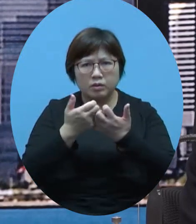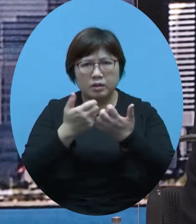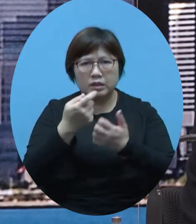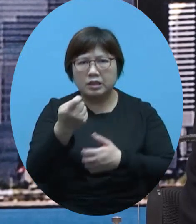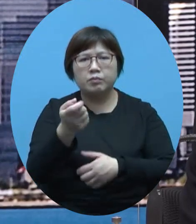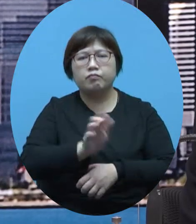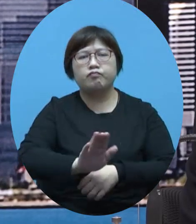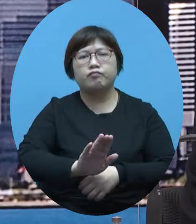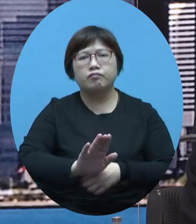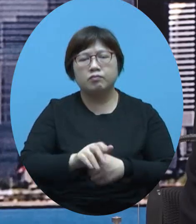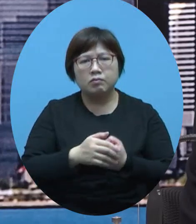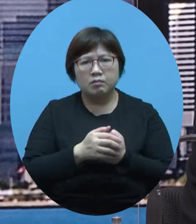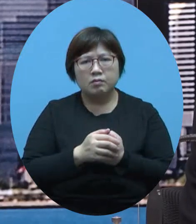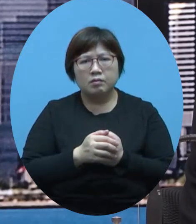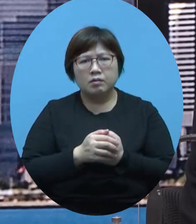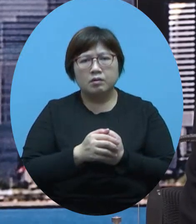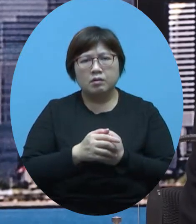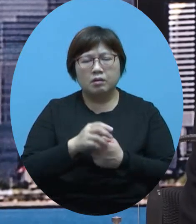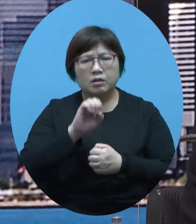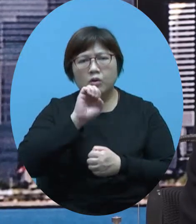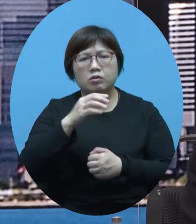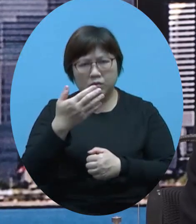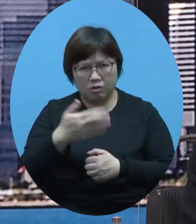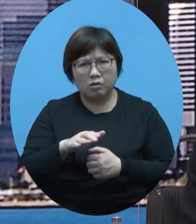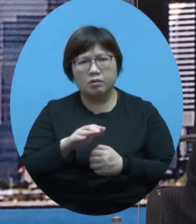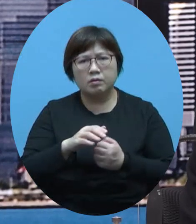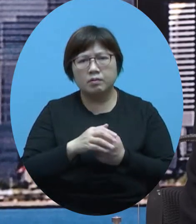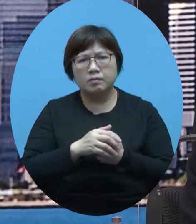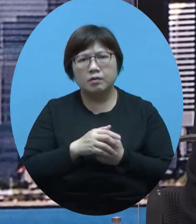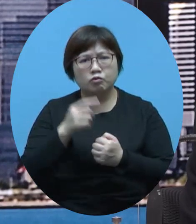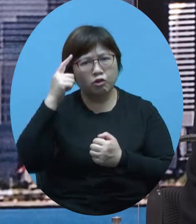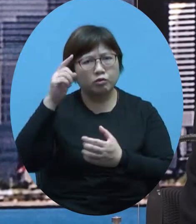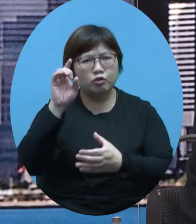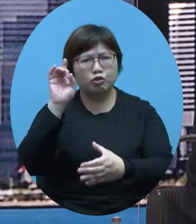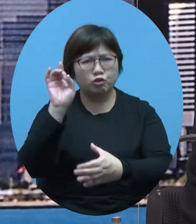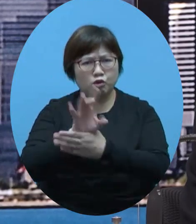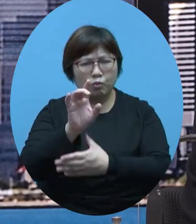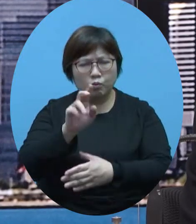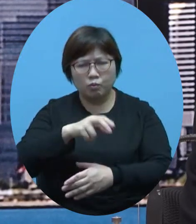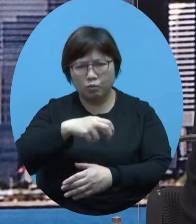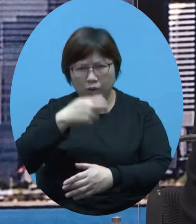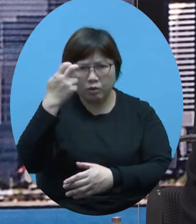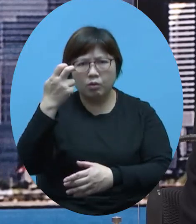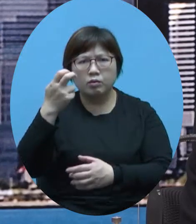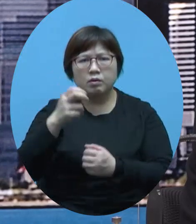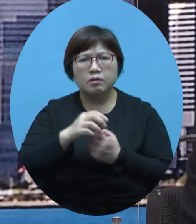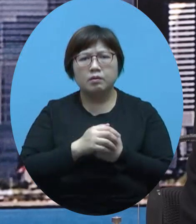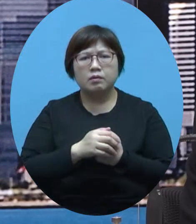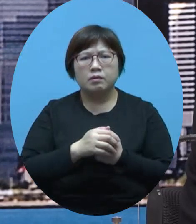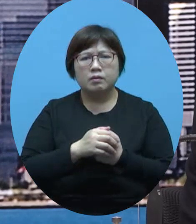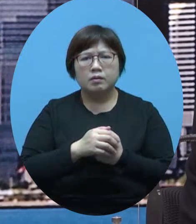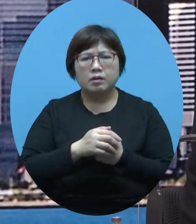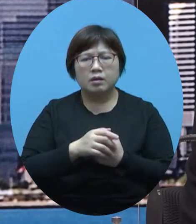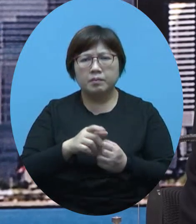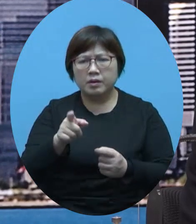都係。講過啦，我哋係想話盡早咧，就係、是、揾到一啲感